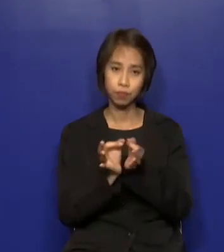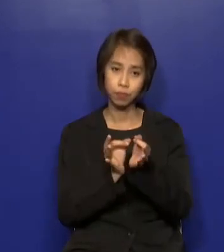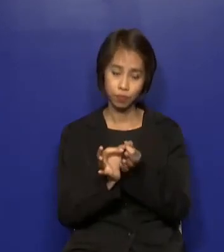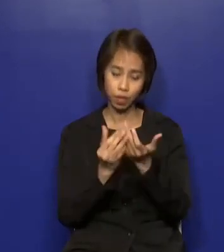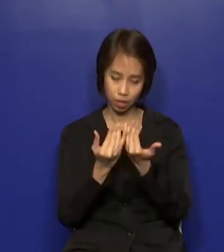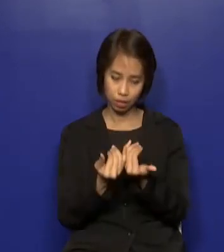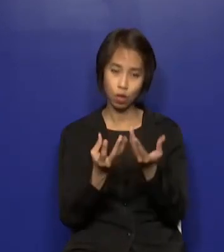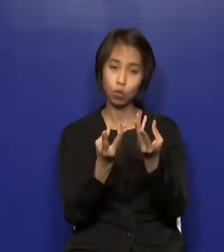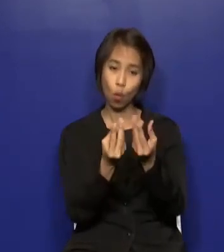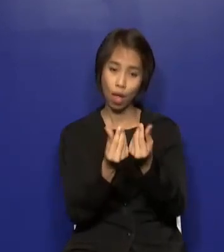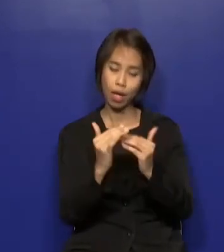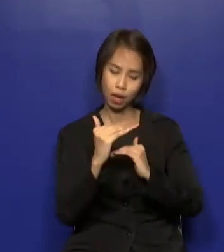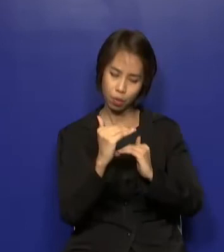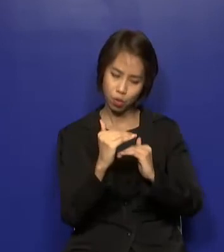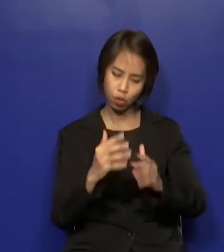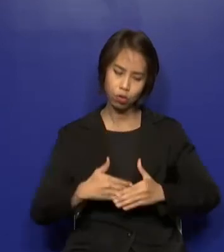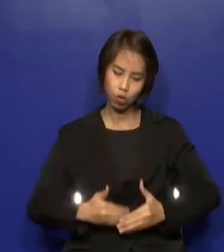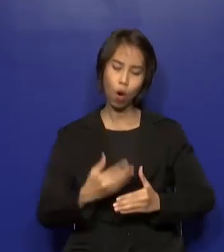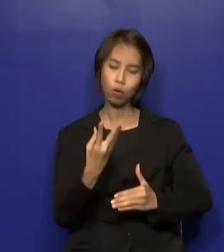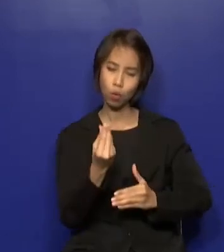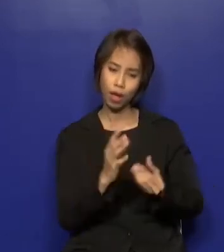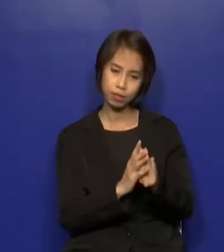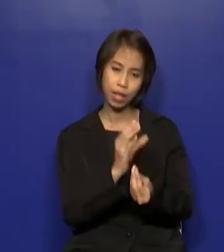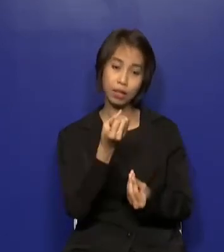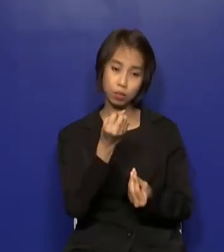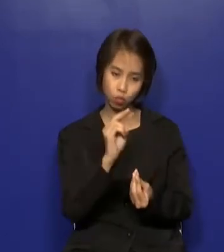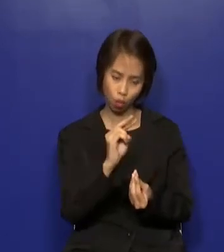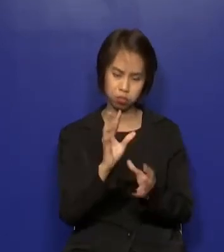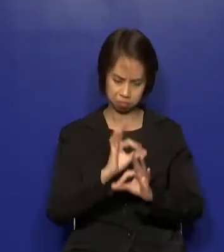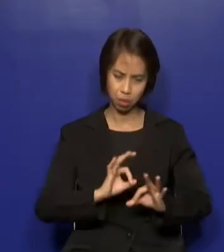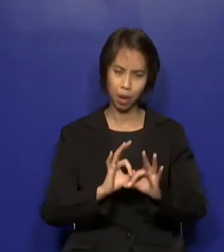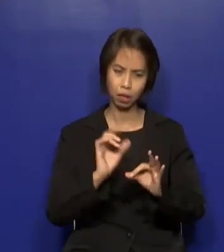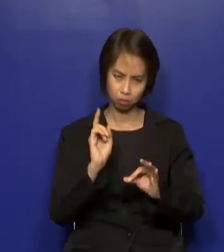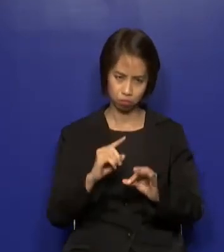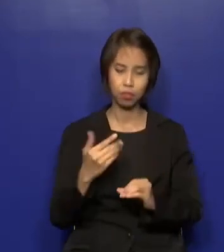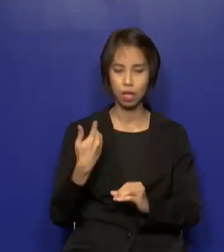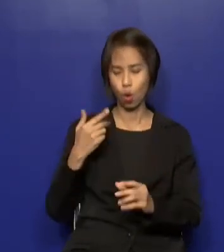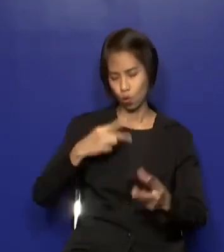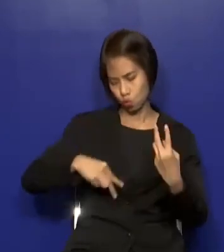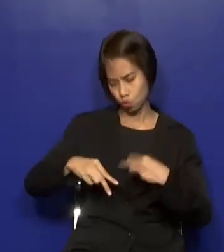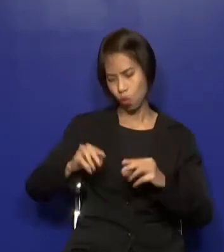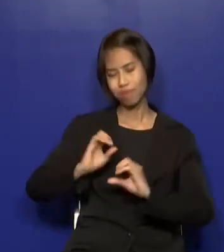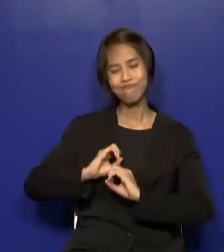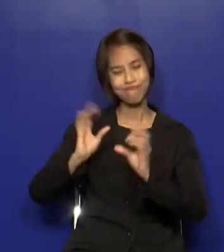ขจำเป็นต้องกำหนด12สัปดาห์แล้วก็ความแม่นยำมีค่ะมีค่อนข้